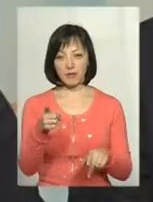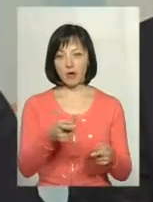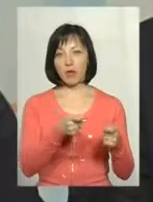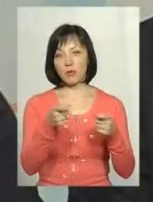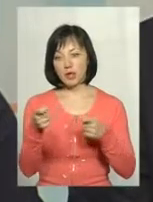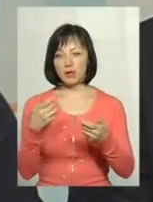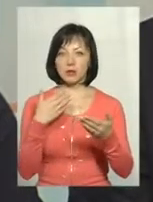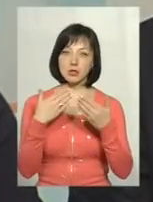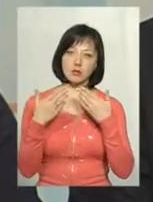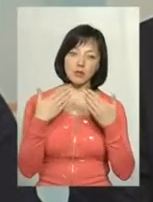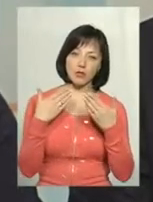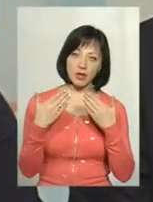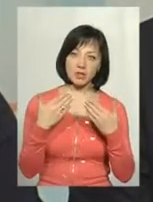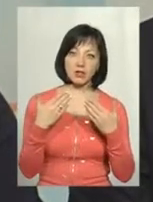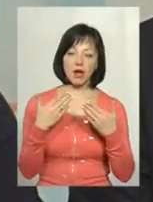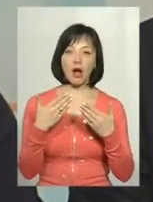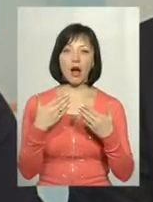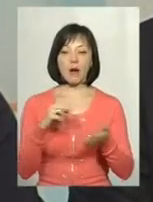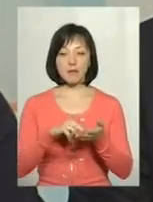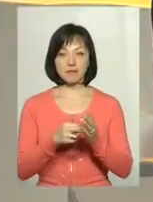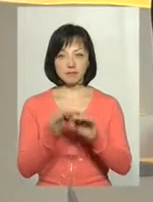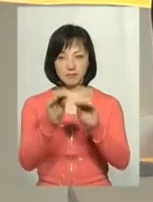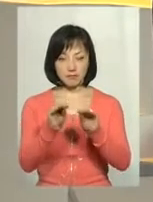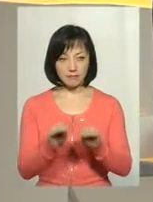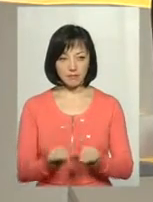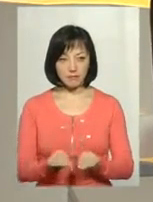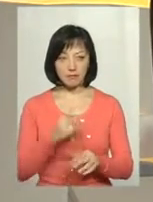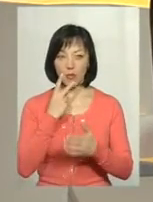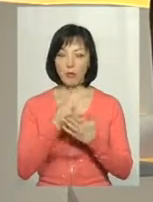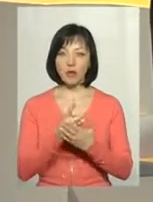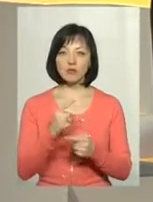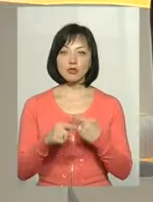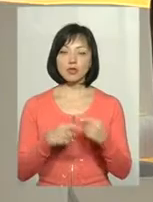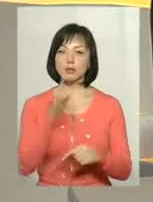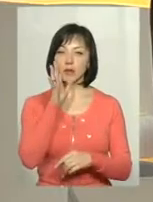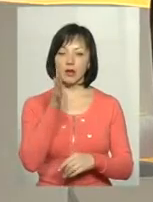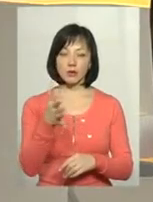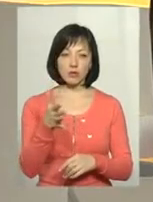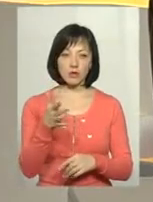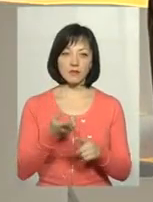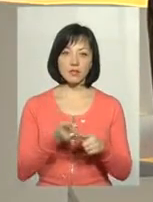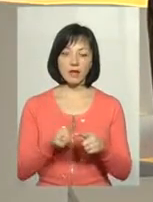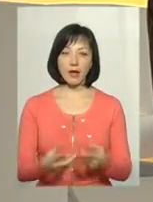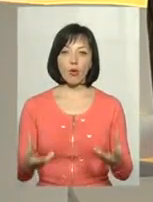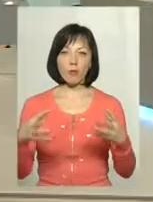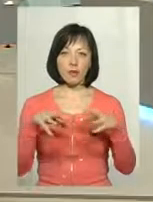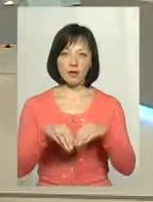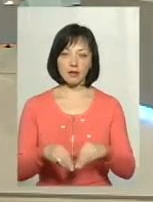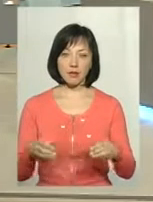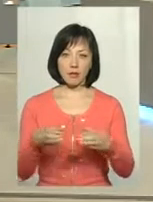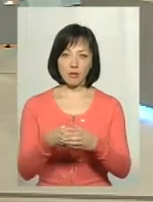об'їхали, поспілкувалися, а його викласти, щоб побачити, що буде через 5 років в тій об'єднаній територіальній